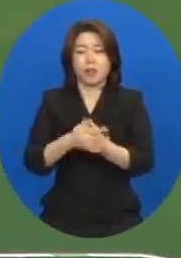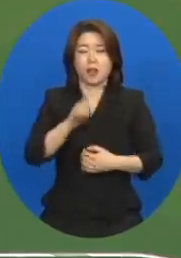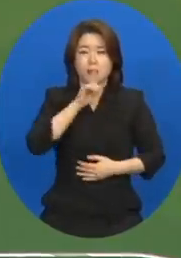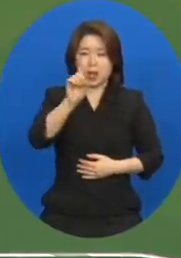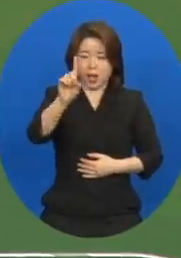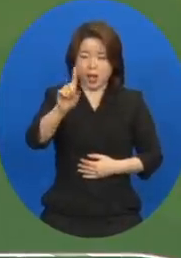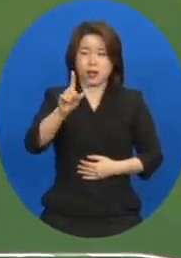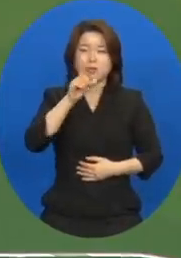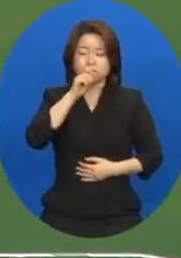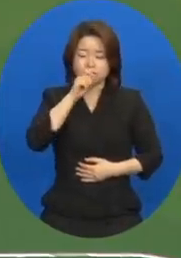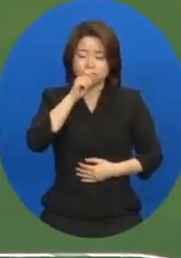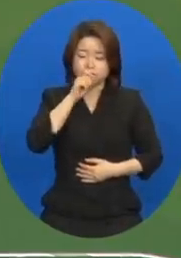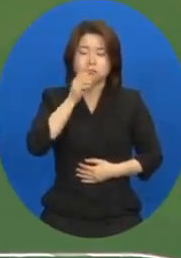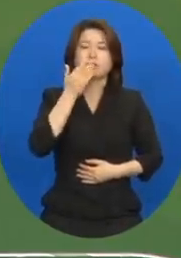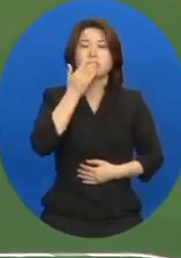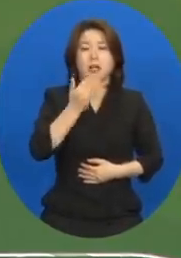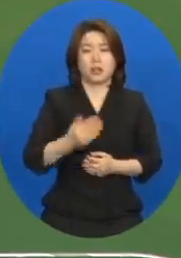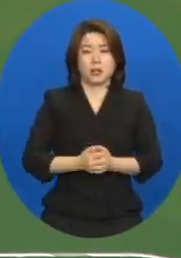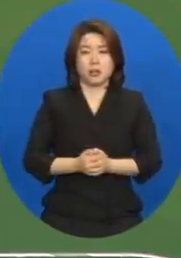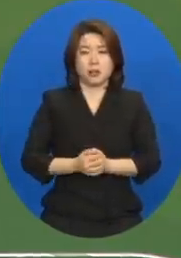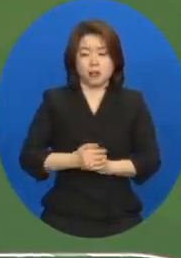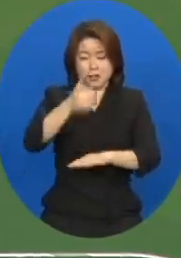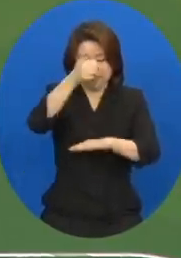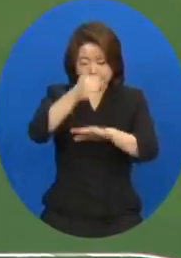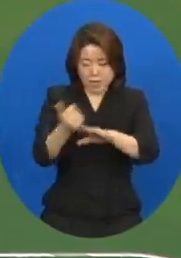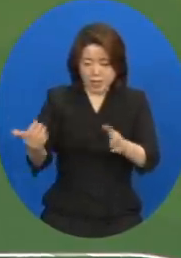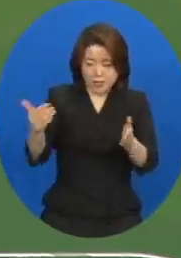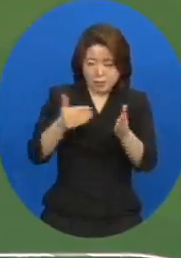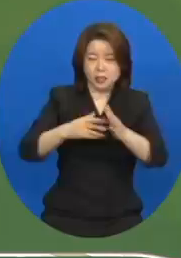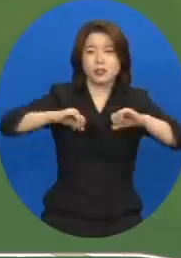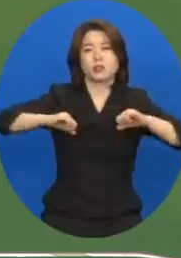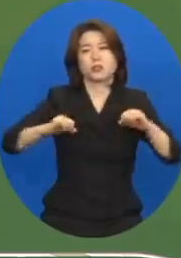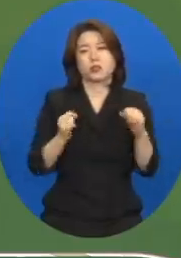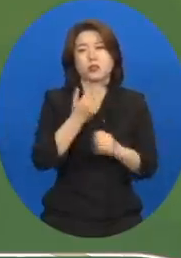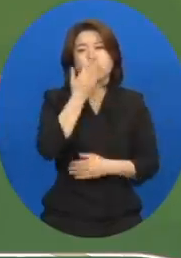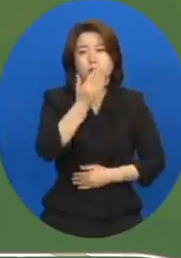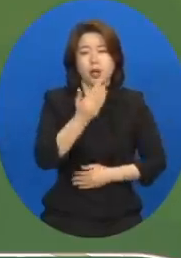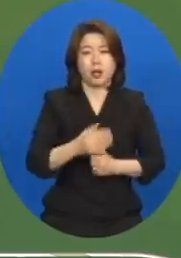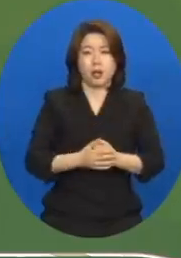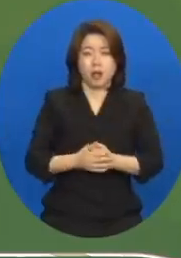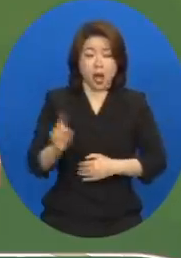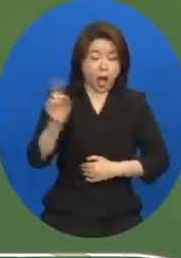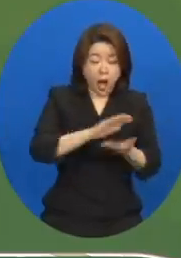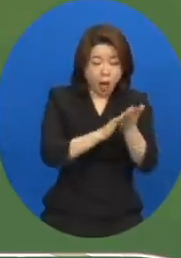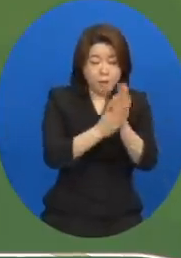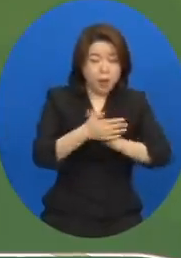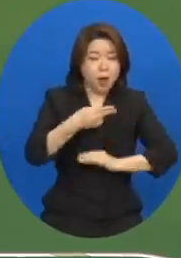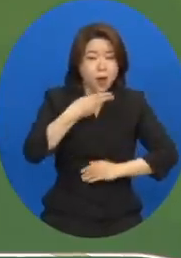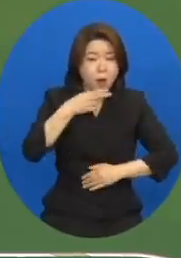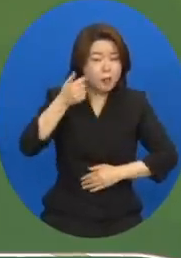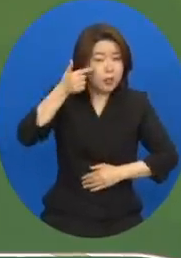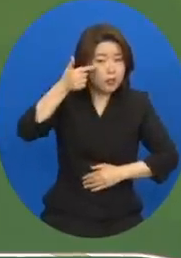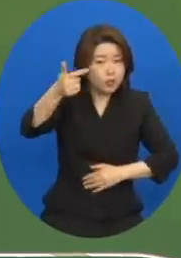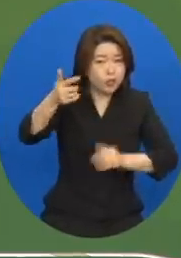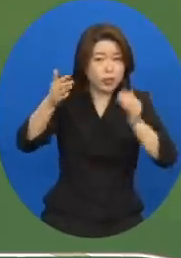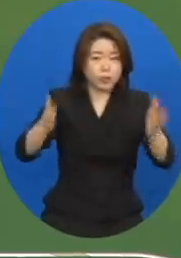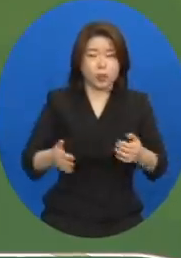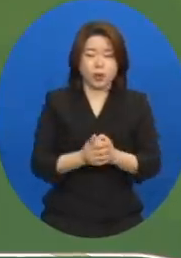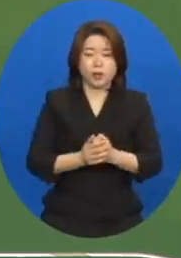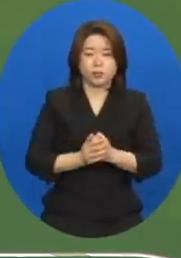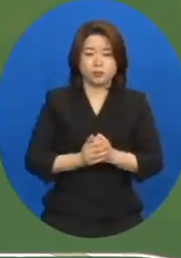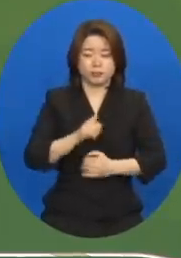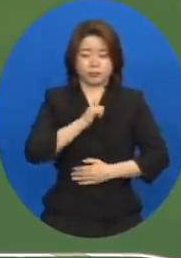안 할 수 있었던 거예요. 그리고 끝까지 순종할 수 있었던 거예요. 아무 변화가 없는 6일을 그들은